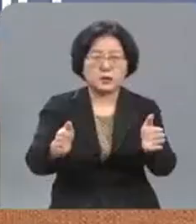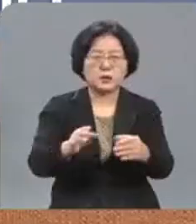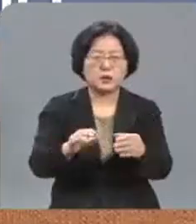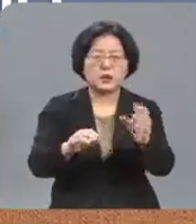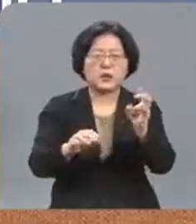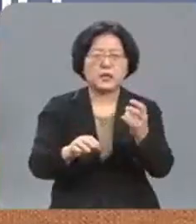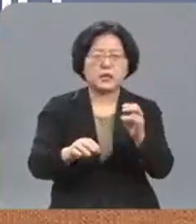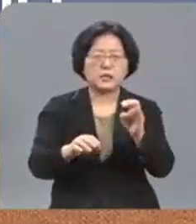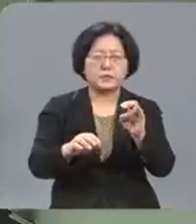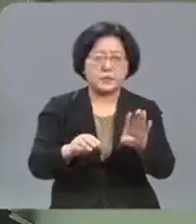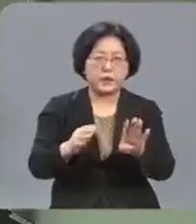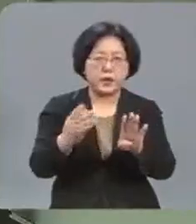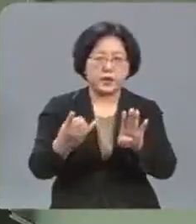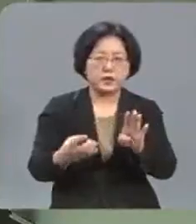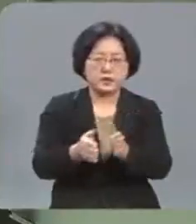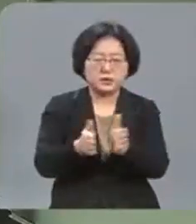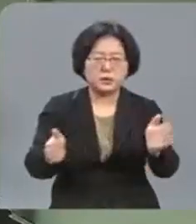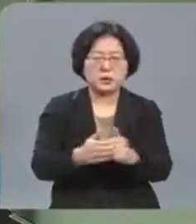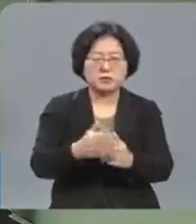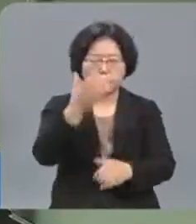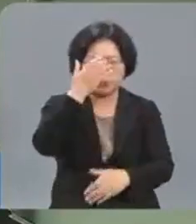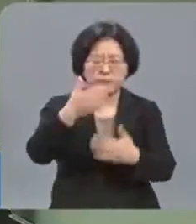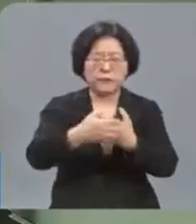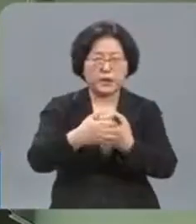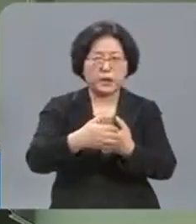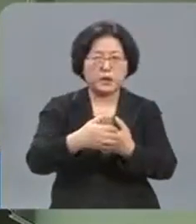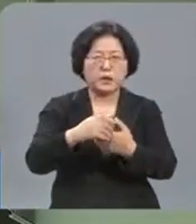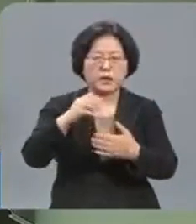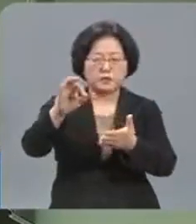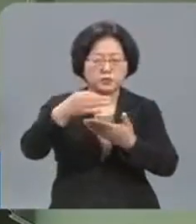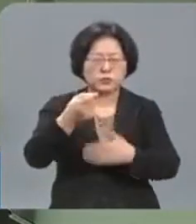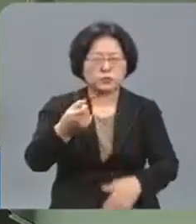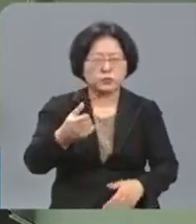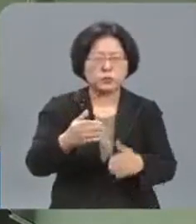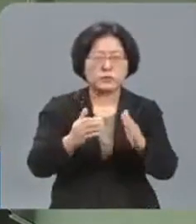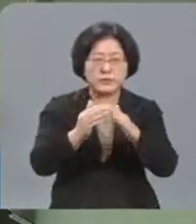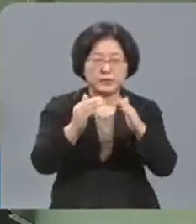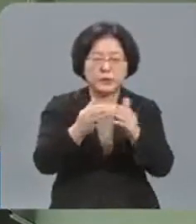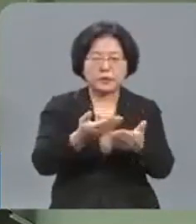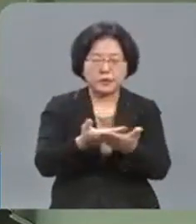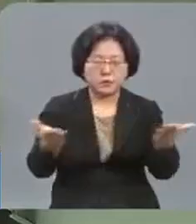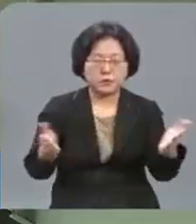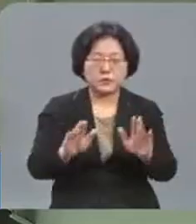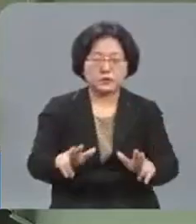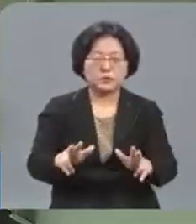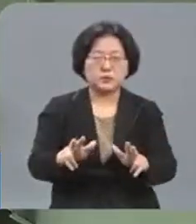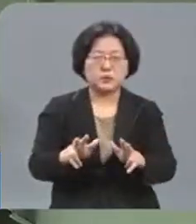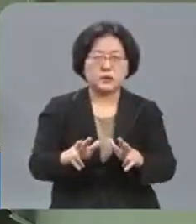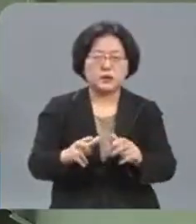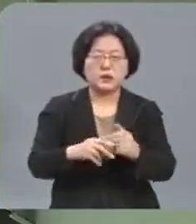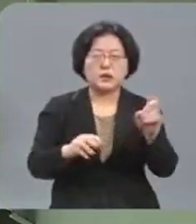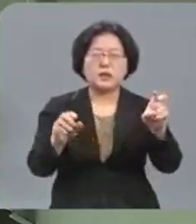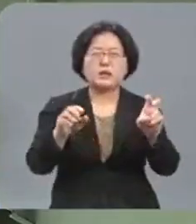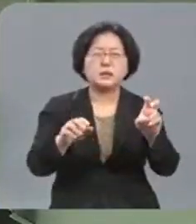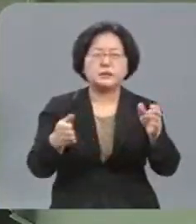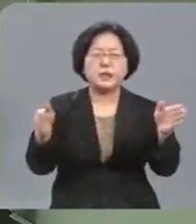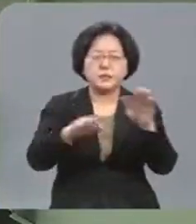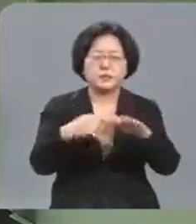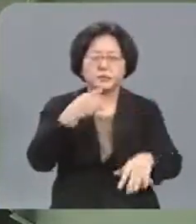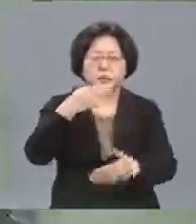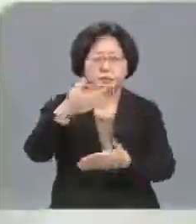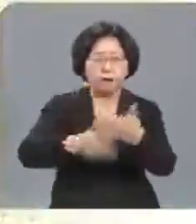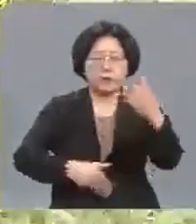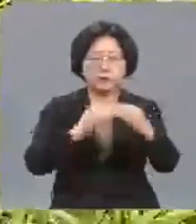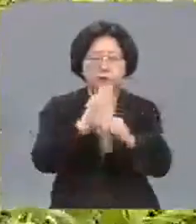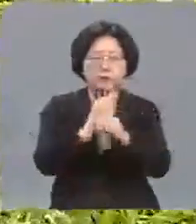24번째 나눔입니다. 기부받은 배는 관내 저소득층에게 속속 전달돼 지금은 20상자 조금 넘게 남아